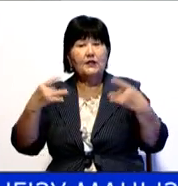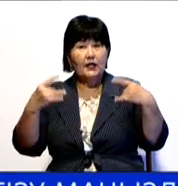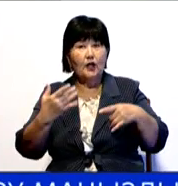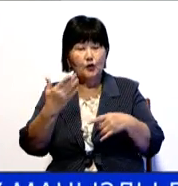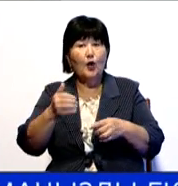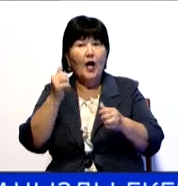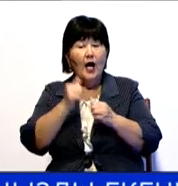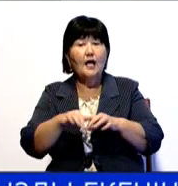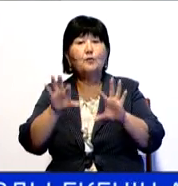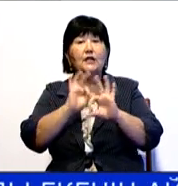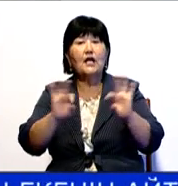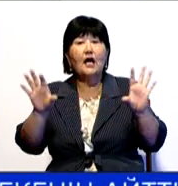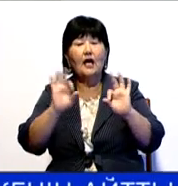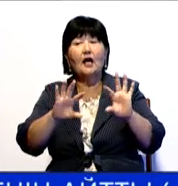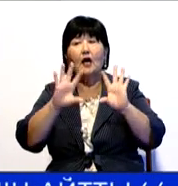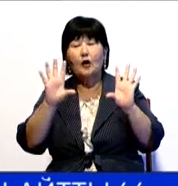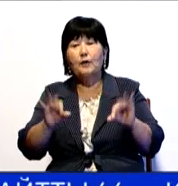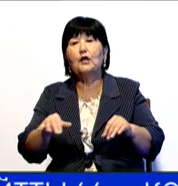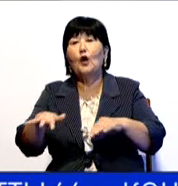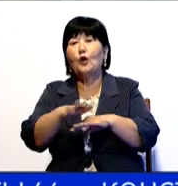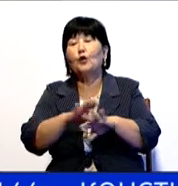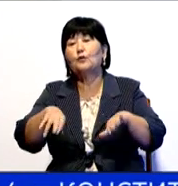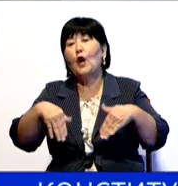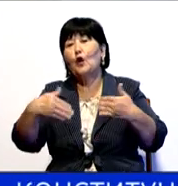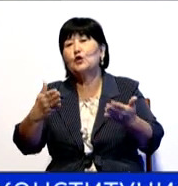соларды әрбір хабарларында там-тұмдап көрерменге